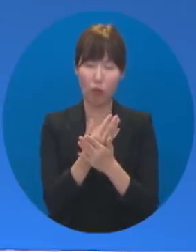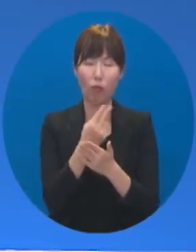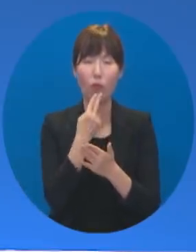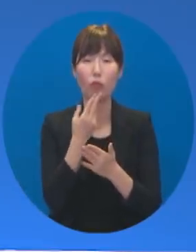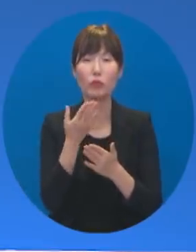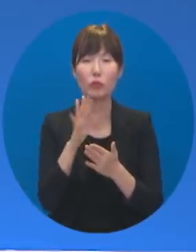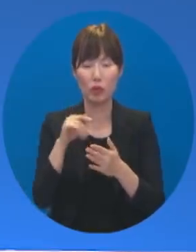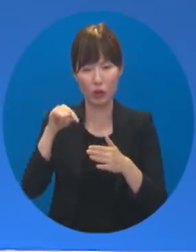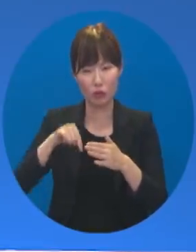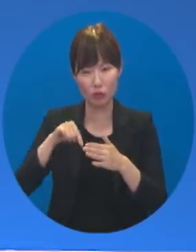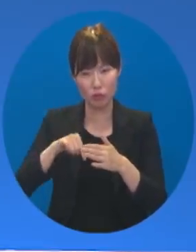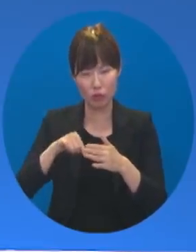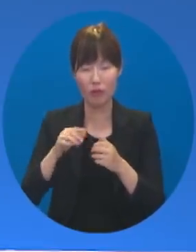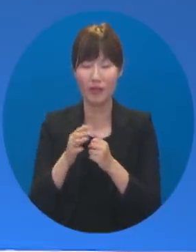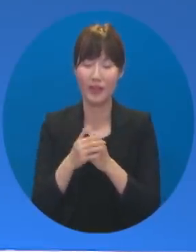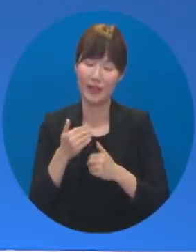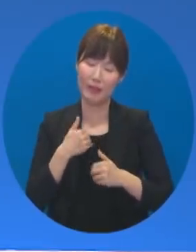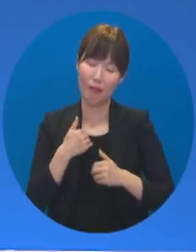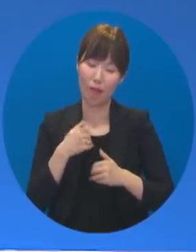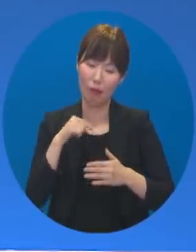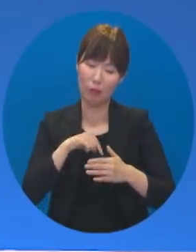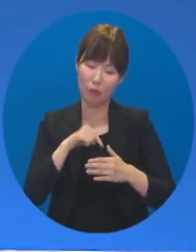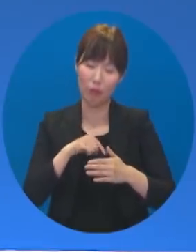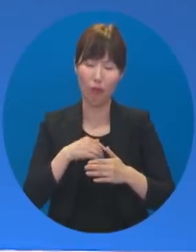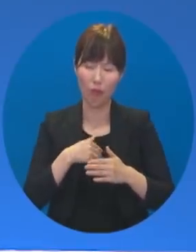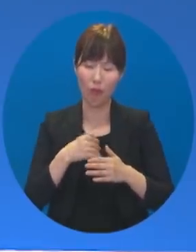그래 넌 착하게 살았나 보다.